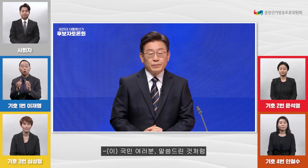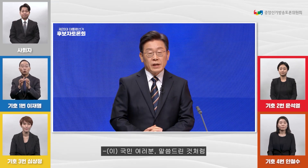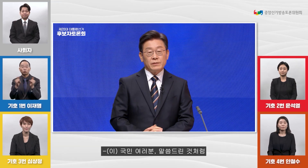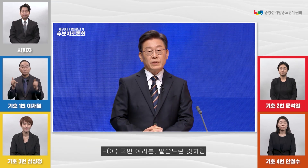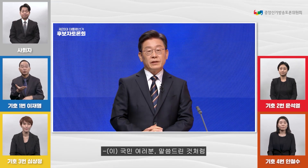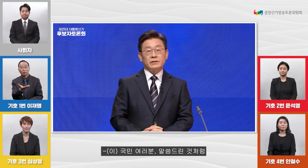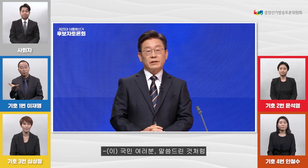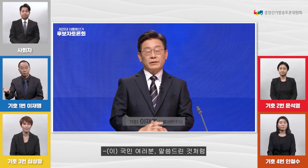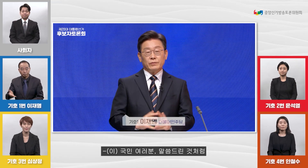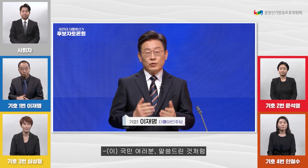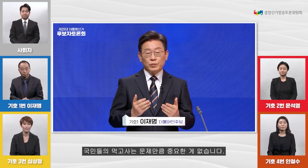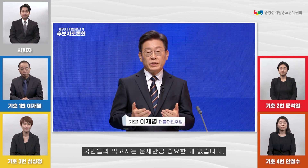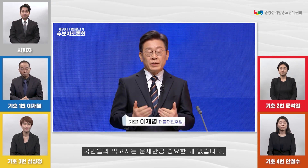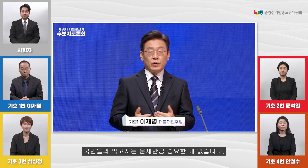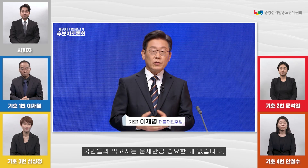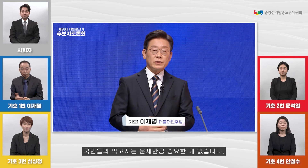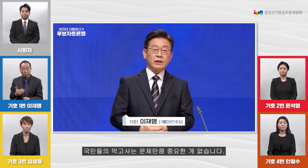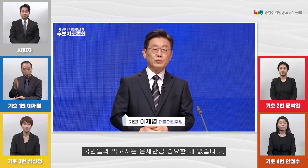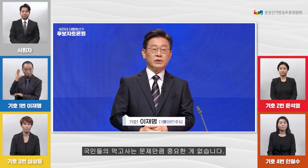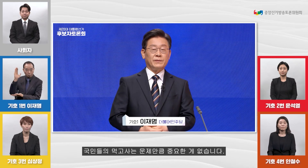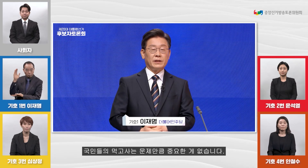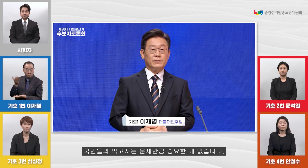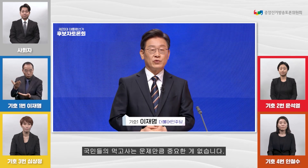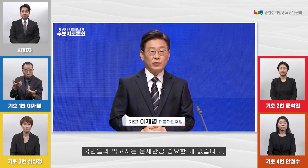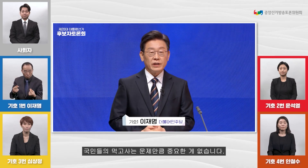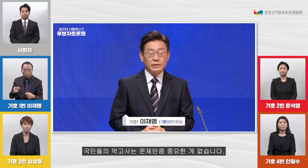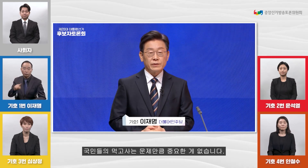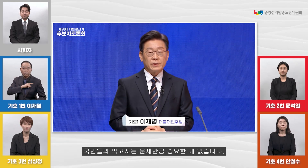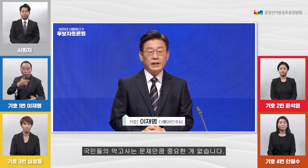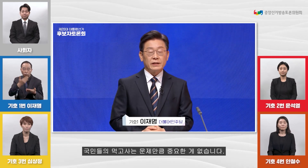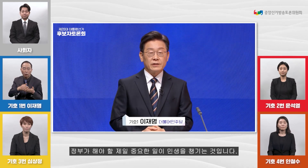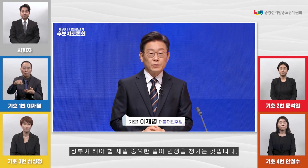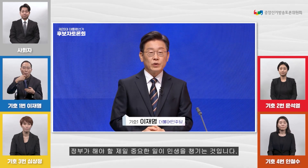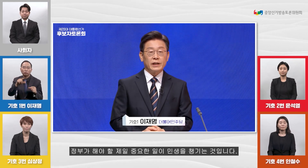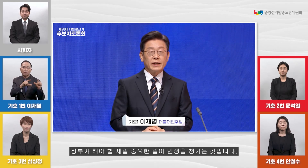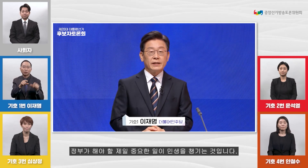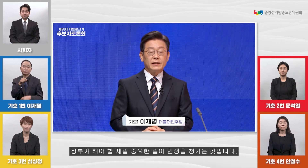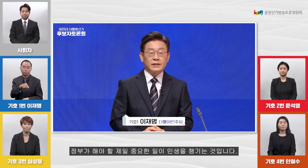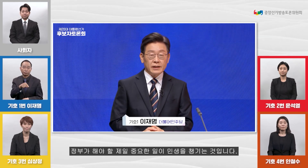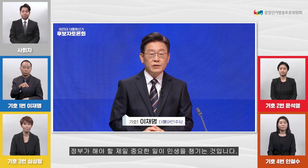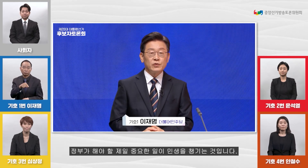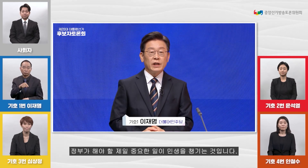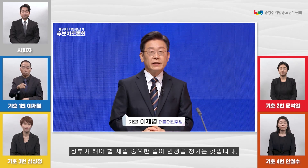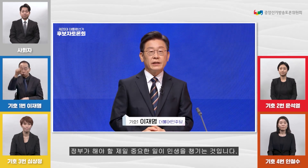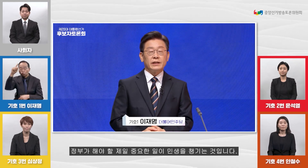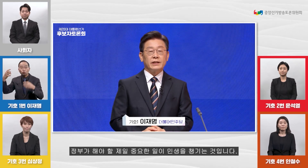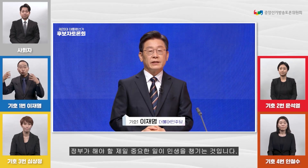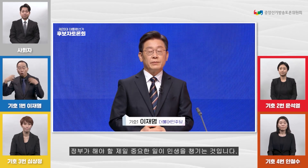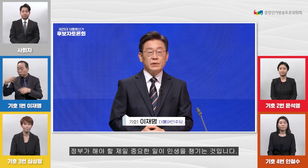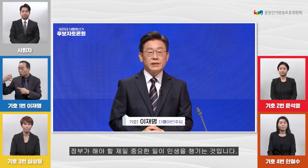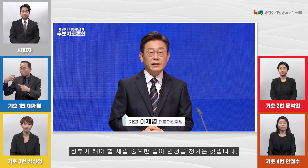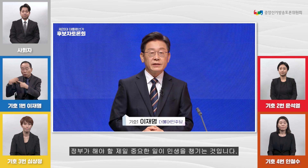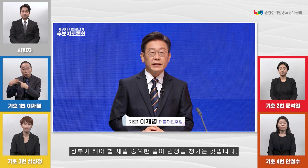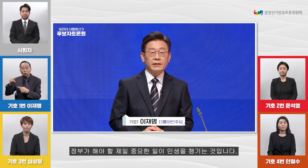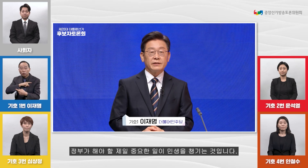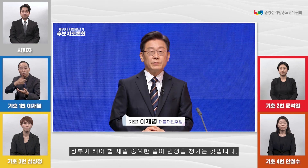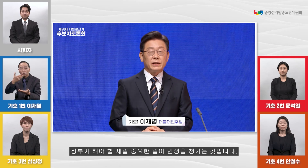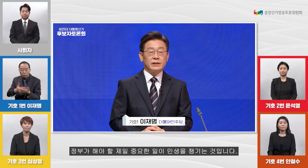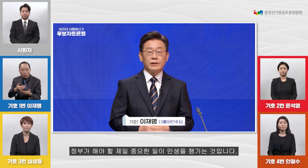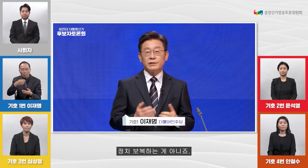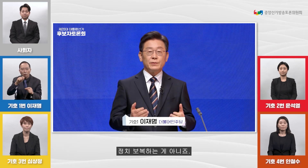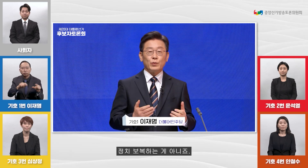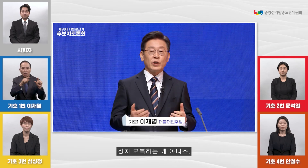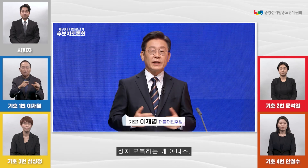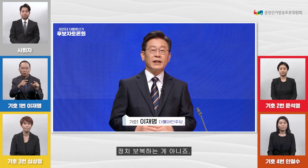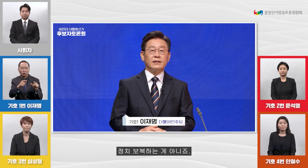여러분, 말씀드린 것처럼 국민들의 먹고 사는 문제만큼 중요한 게 없습니다. 정부가 해야 될 제일 중요한 일이 민생을 챙기는